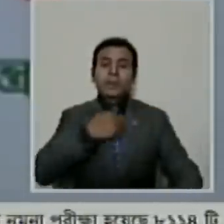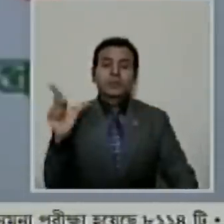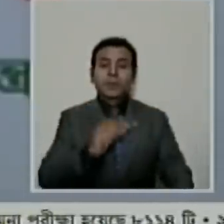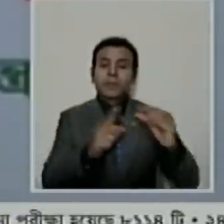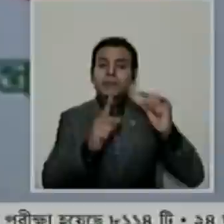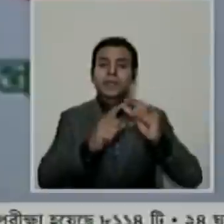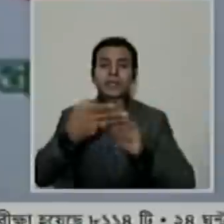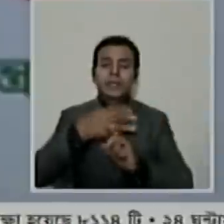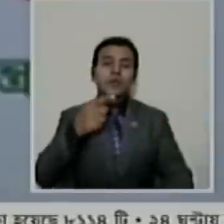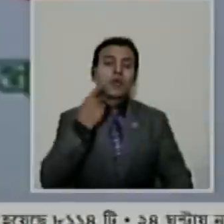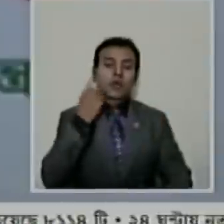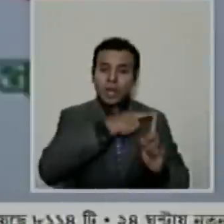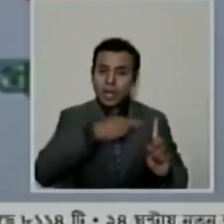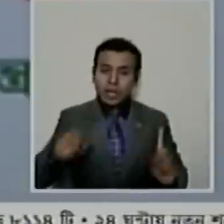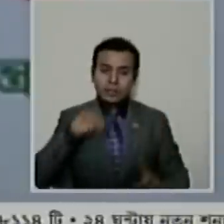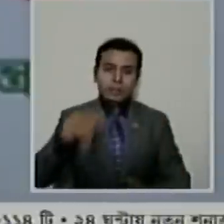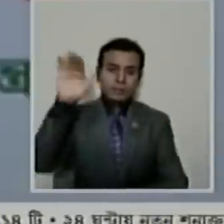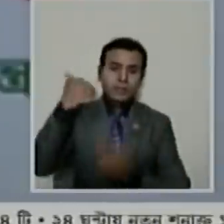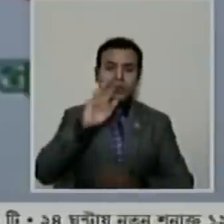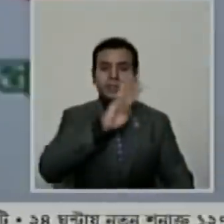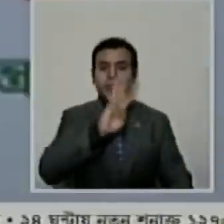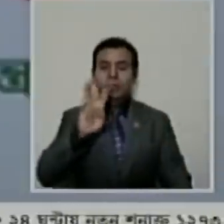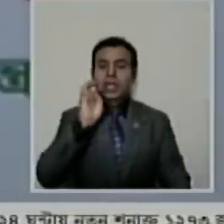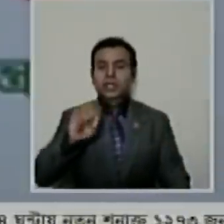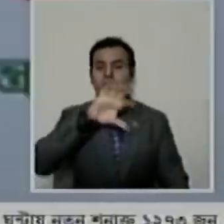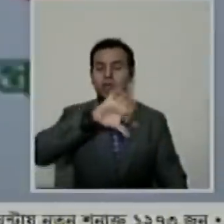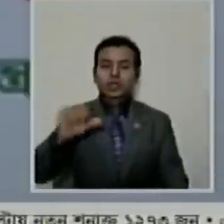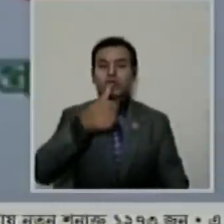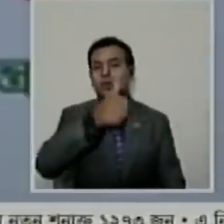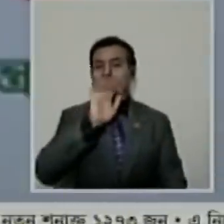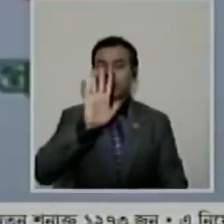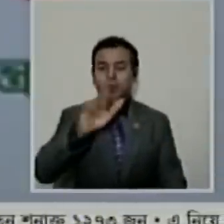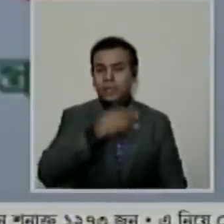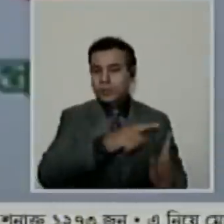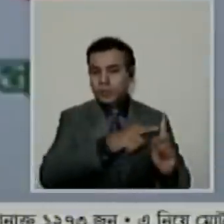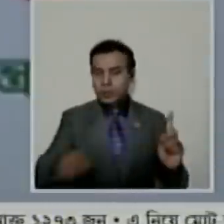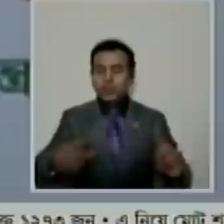এবং এ পর্যন্ত 22,51,304। বিতরণ হয়েছে 24 ঘন্টায়